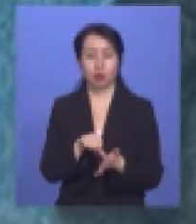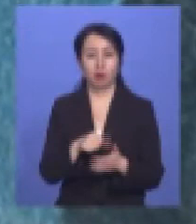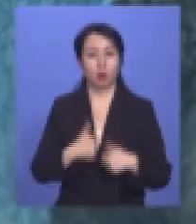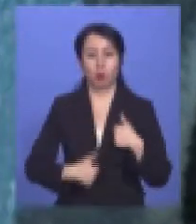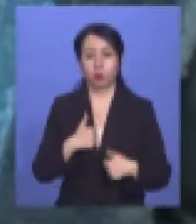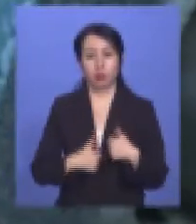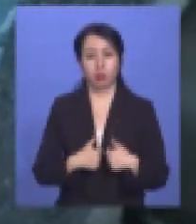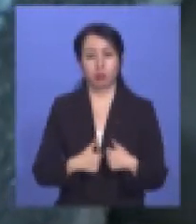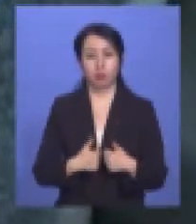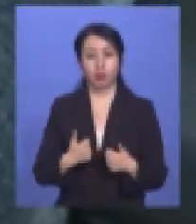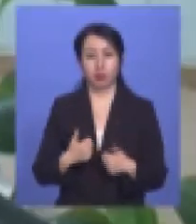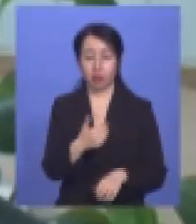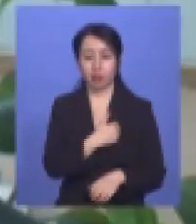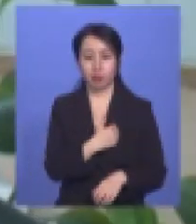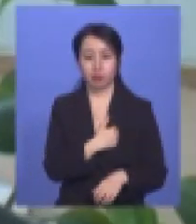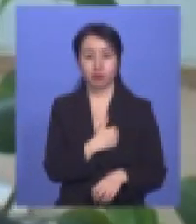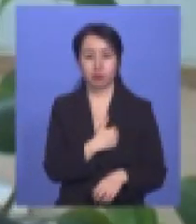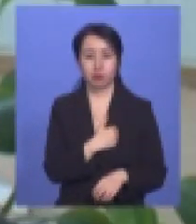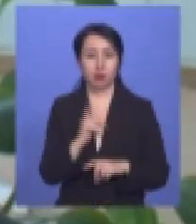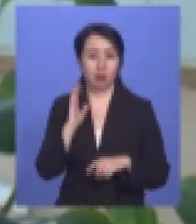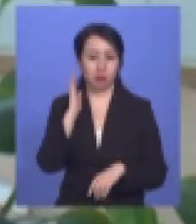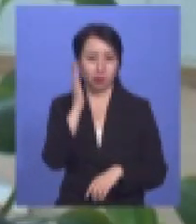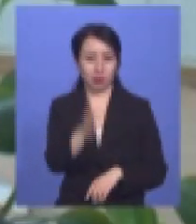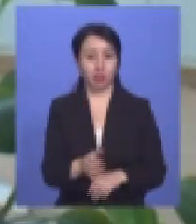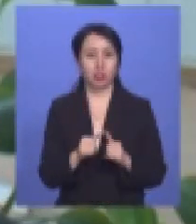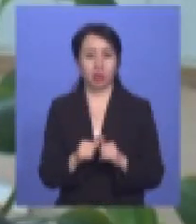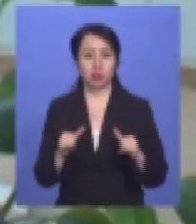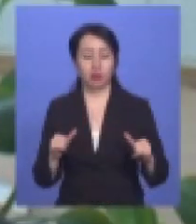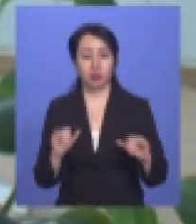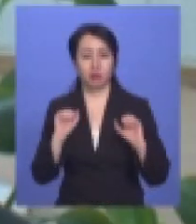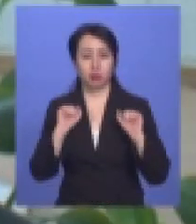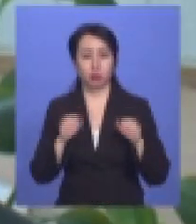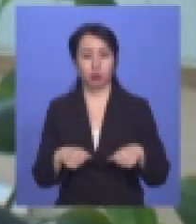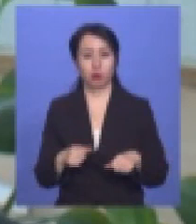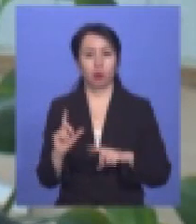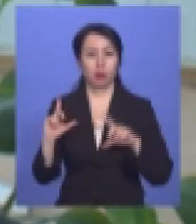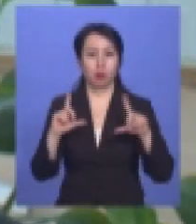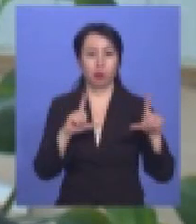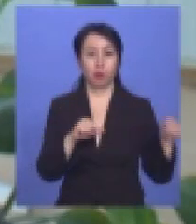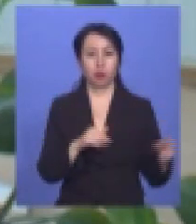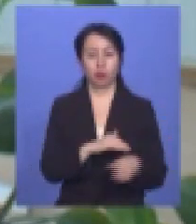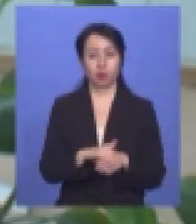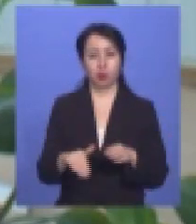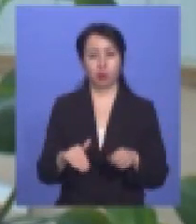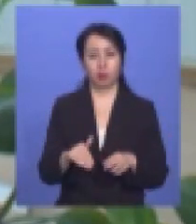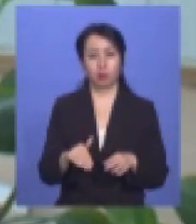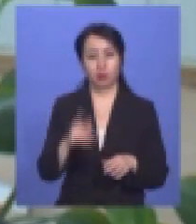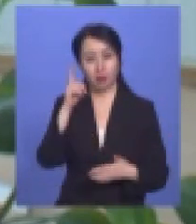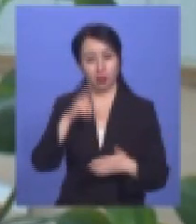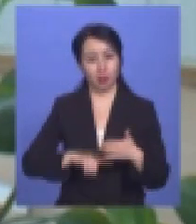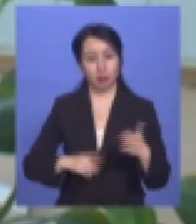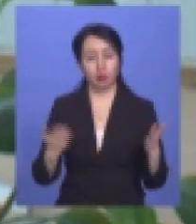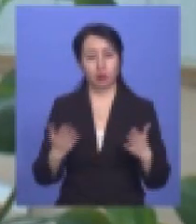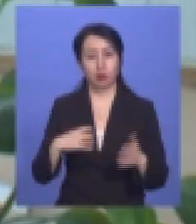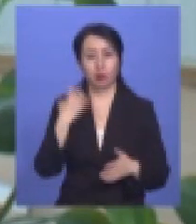конечно, собираемся дальше идти. Возможно, поехать куда-то за границу, надеемся, на какой-то